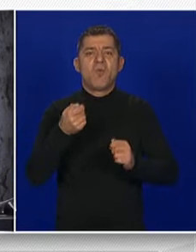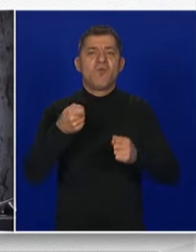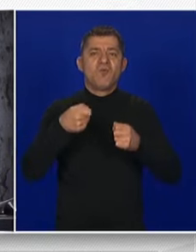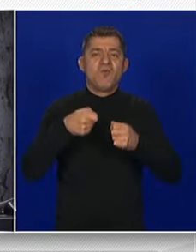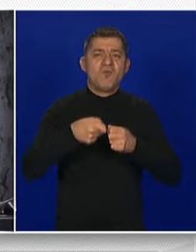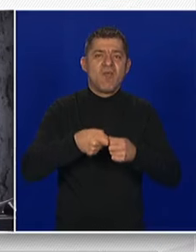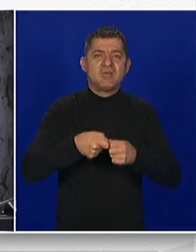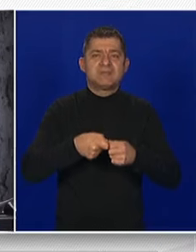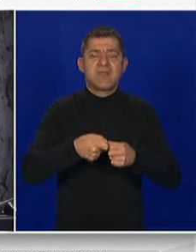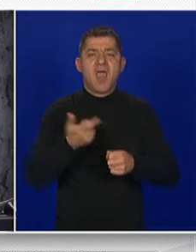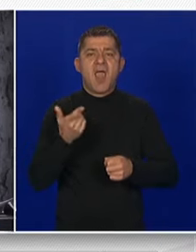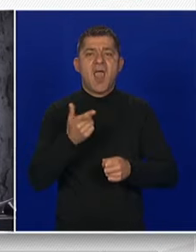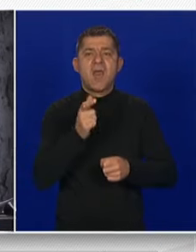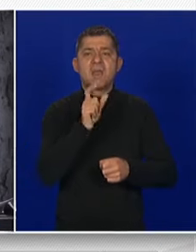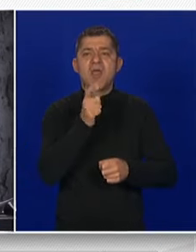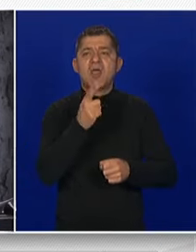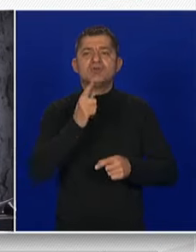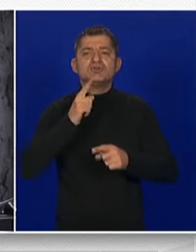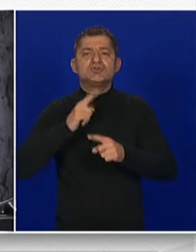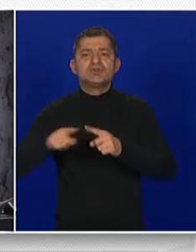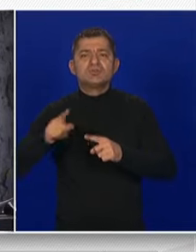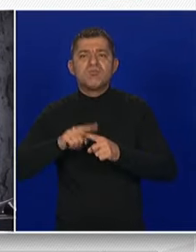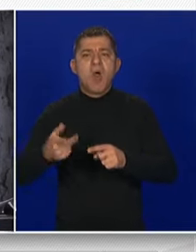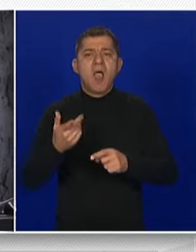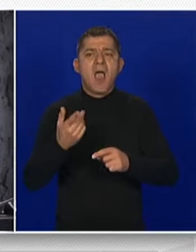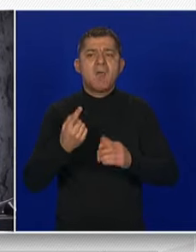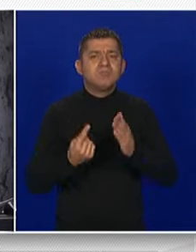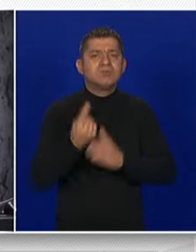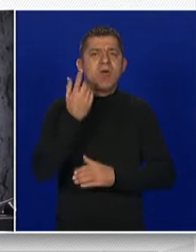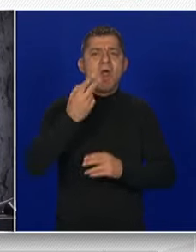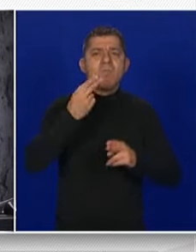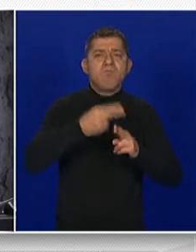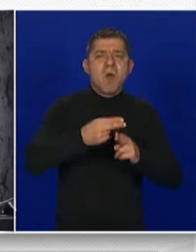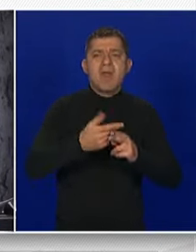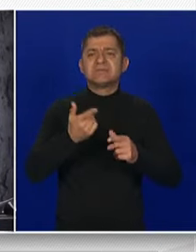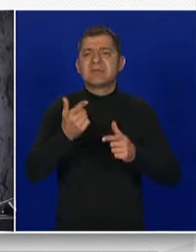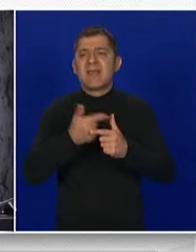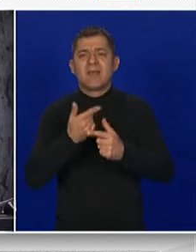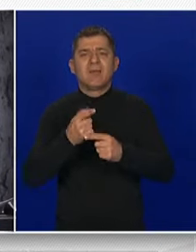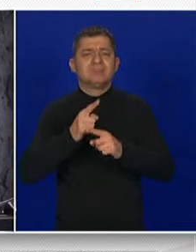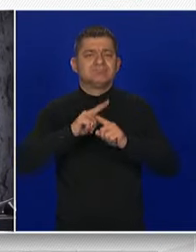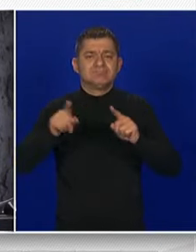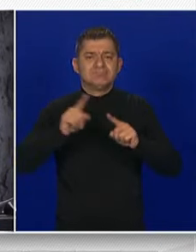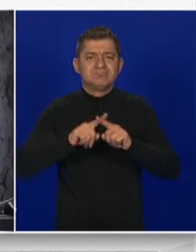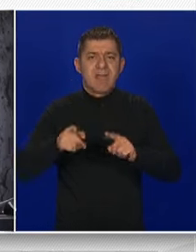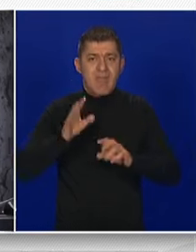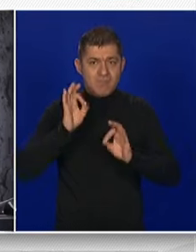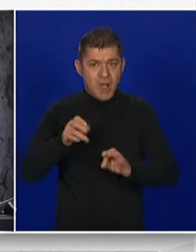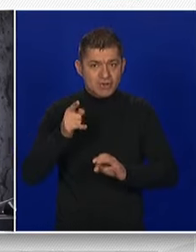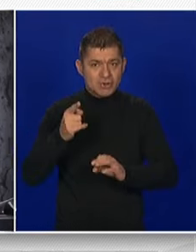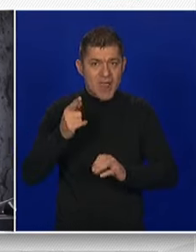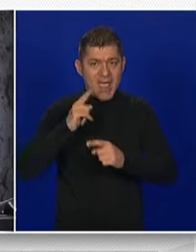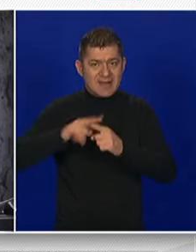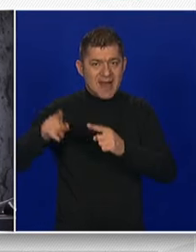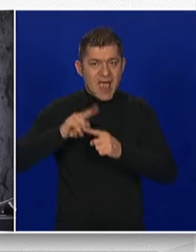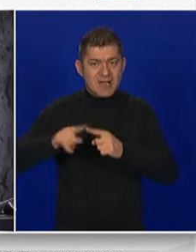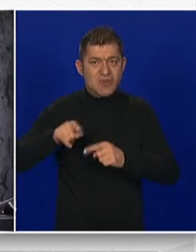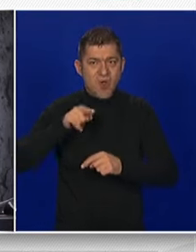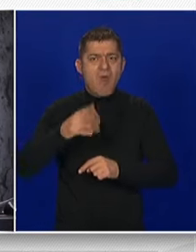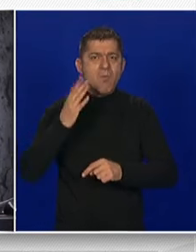dakle, oko definicije uzroka, zašto je do nečega došlo, da li je direktan uzrok ovih